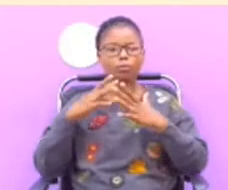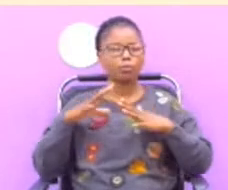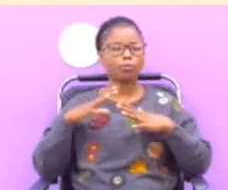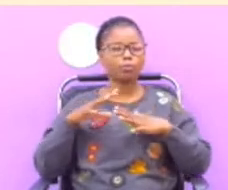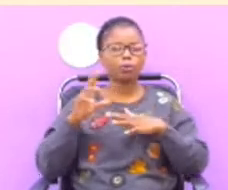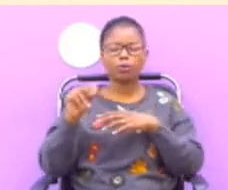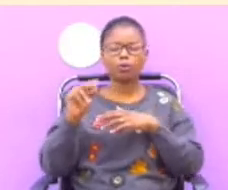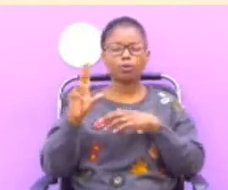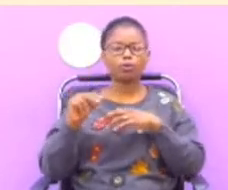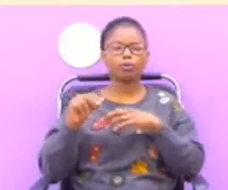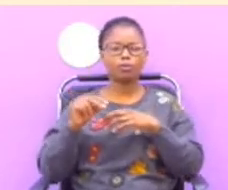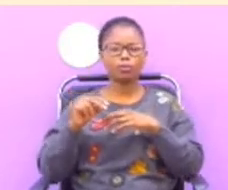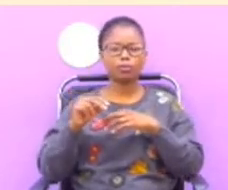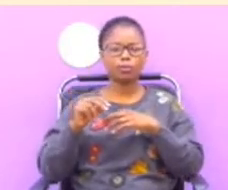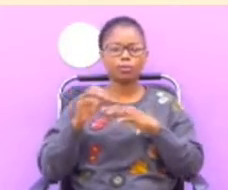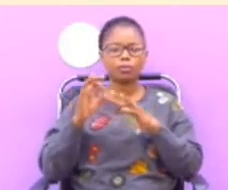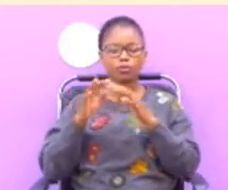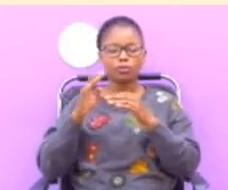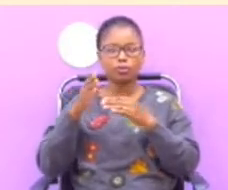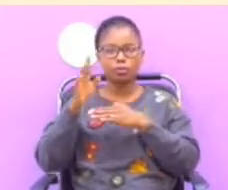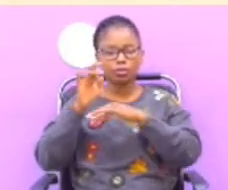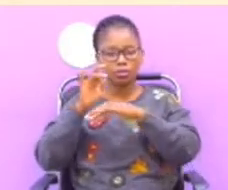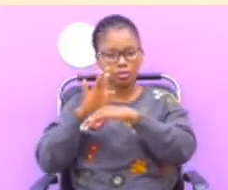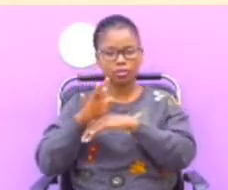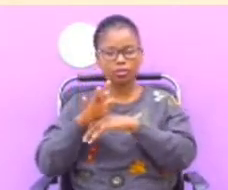inywe angikorwo ni ngai undumite